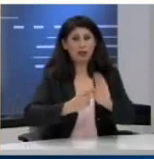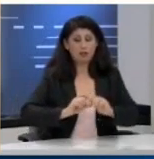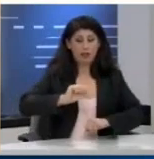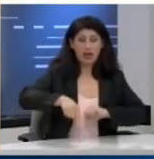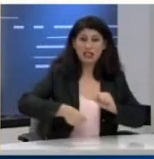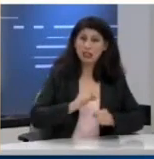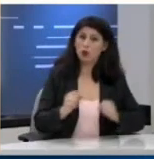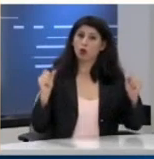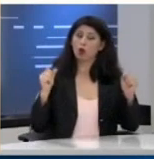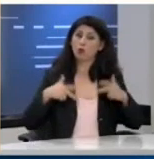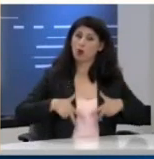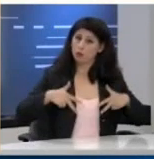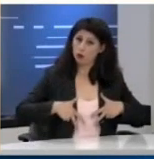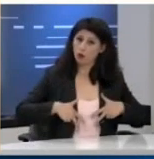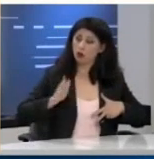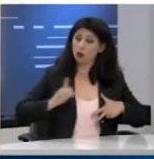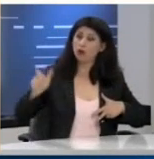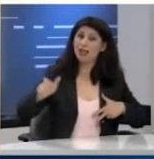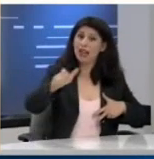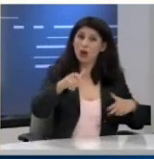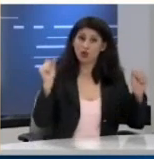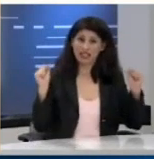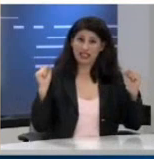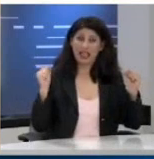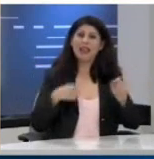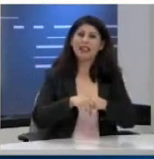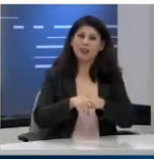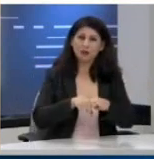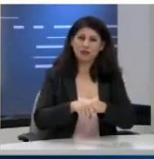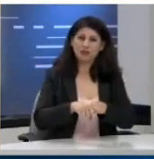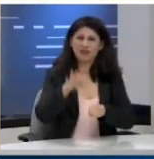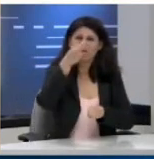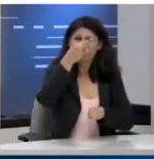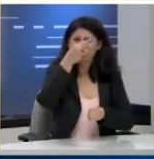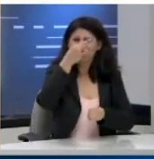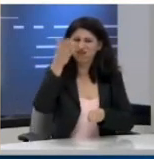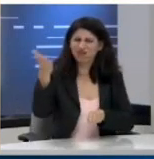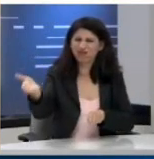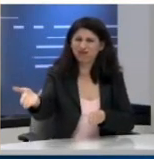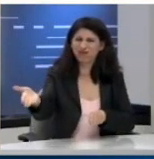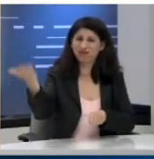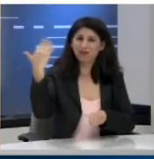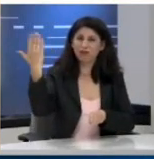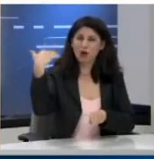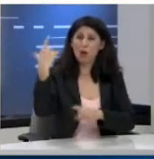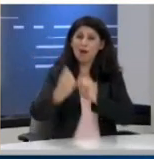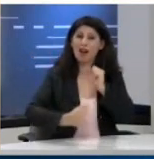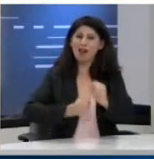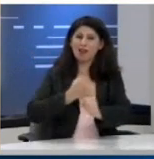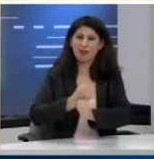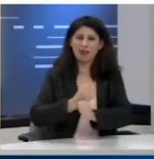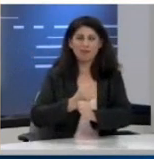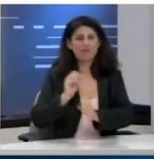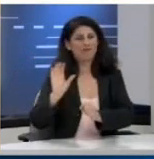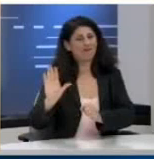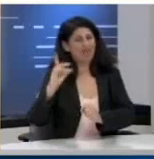δραστηριότητα των υπουργών μας και των στελεχών μας στην υγεία και αφορούν τα άπλυτα των περασμένων δεκαετιών.